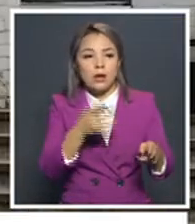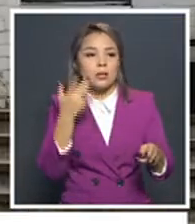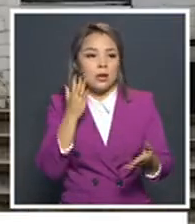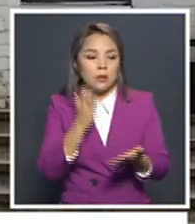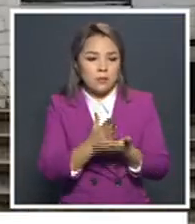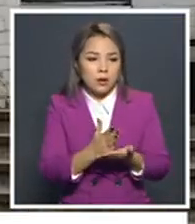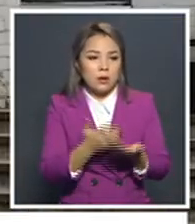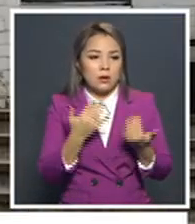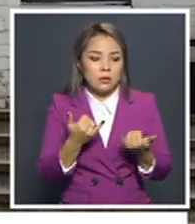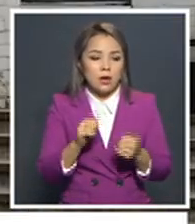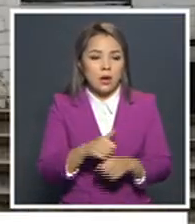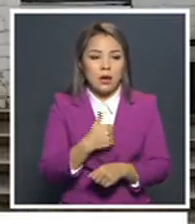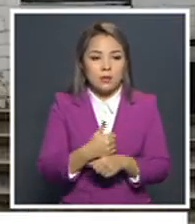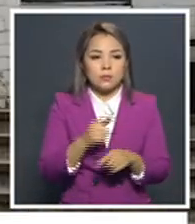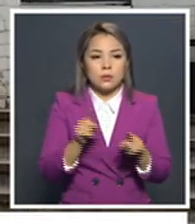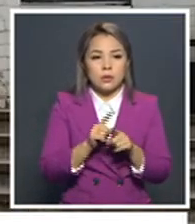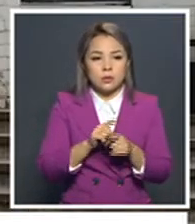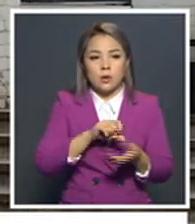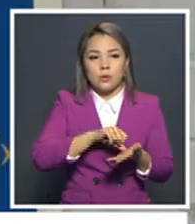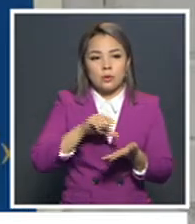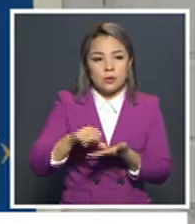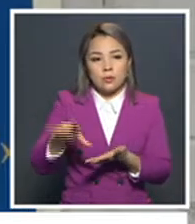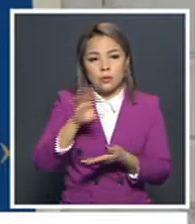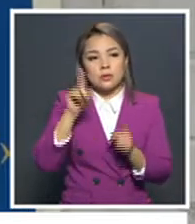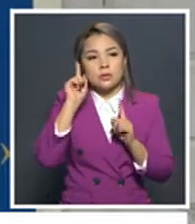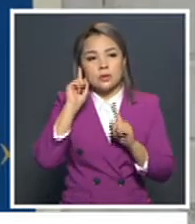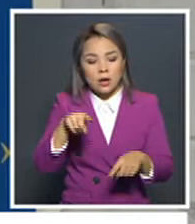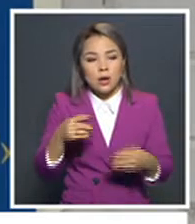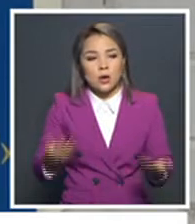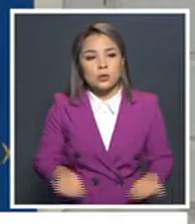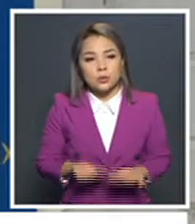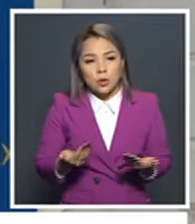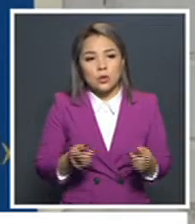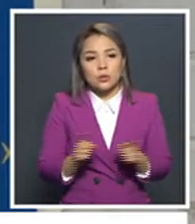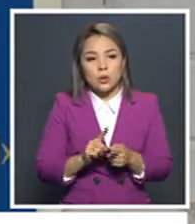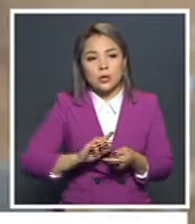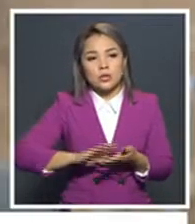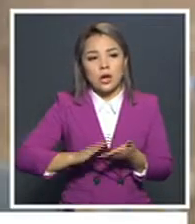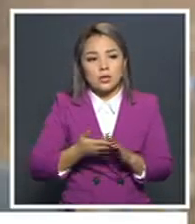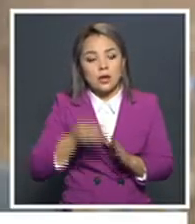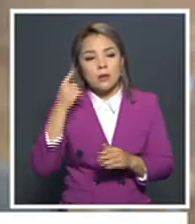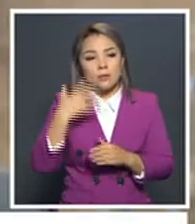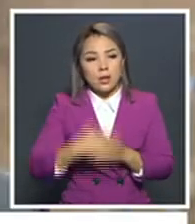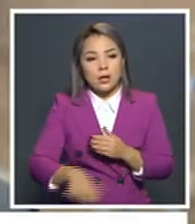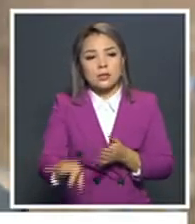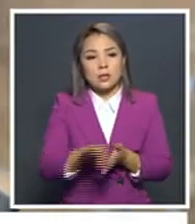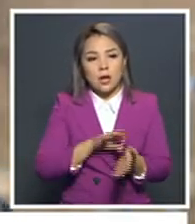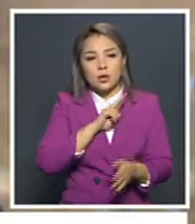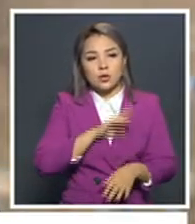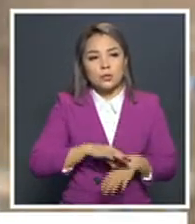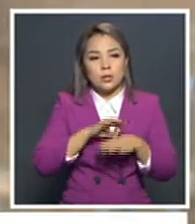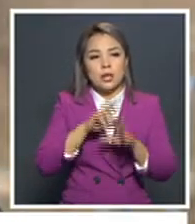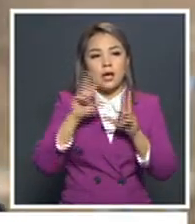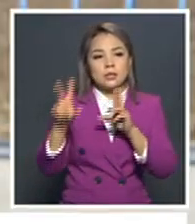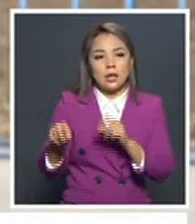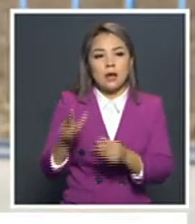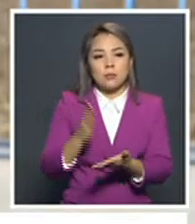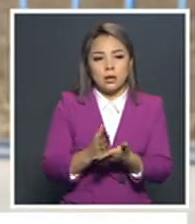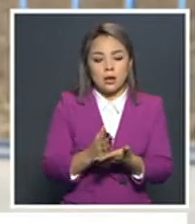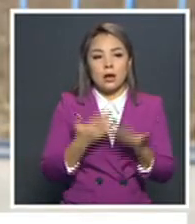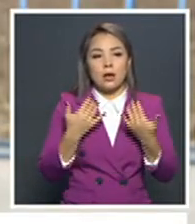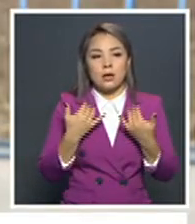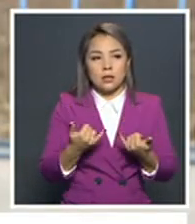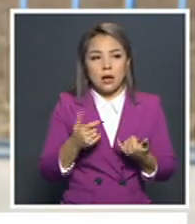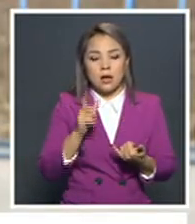болды. Әкімдік өкілдері мәселеден хабардар. Олар тұрғындардың жағдайын түсініп, жұмысты жеделдетіп жатырмыз деп сендірді. Халық